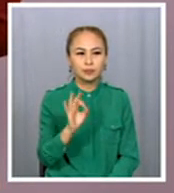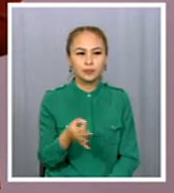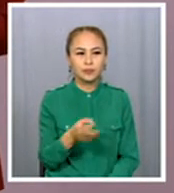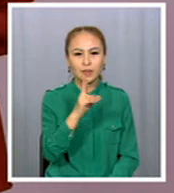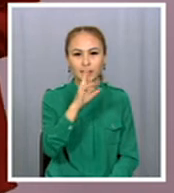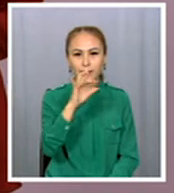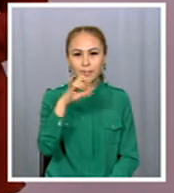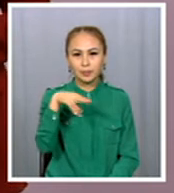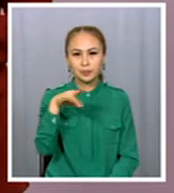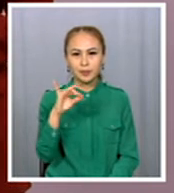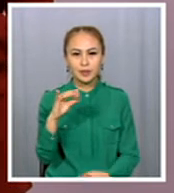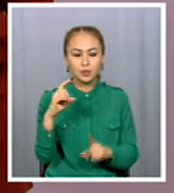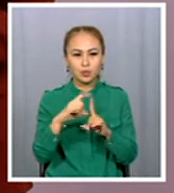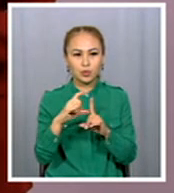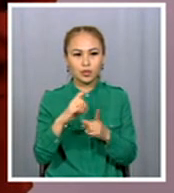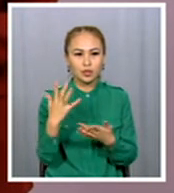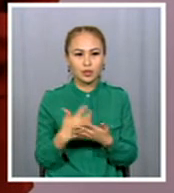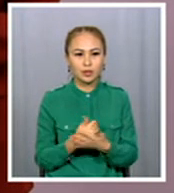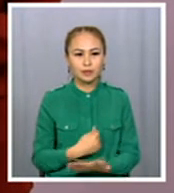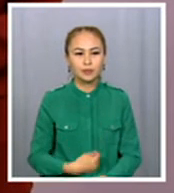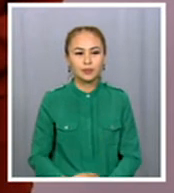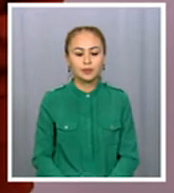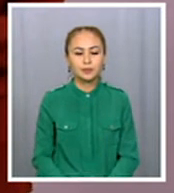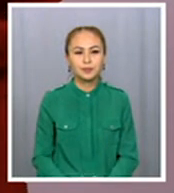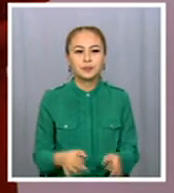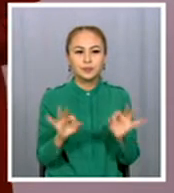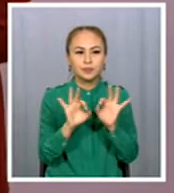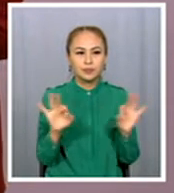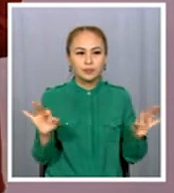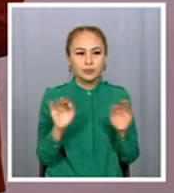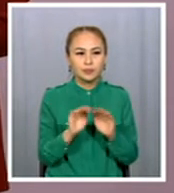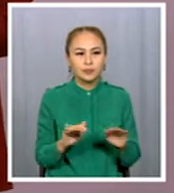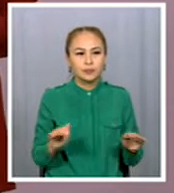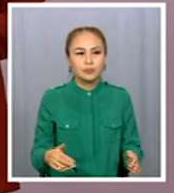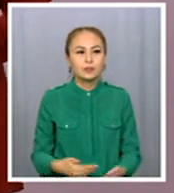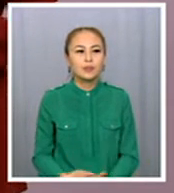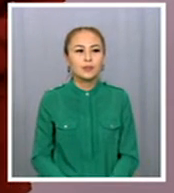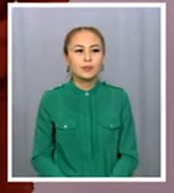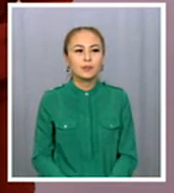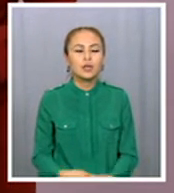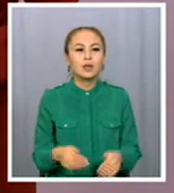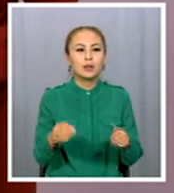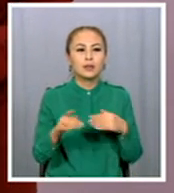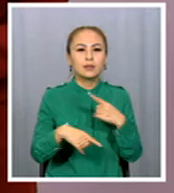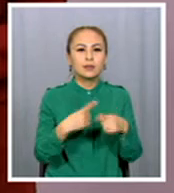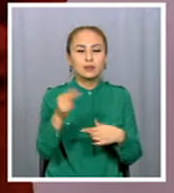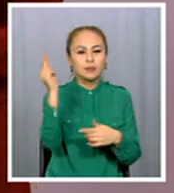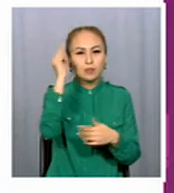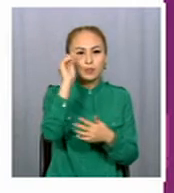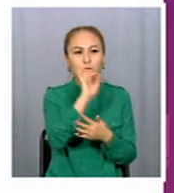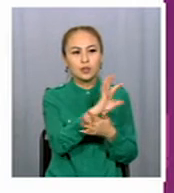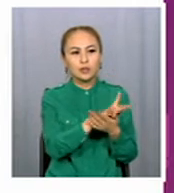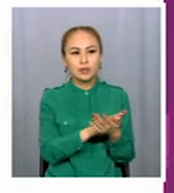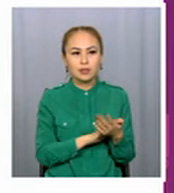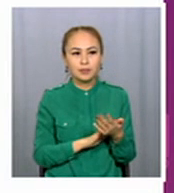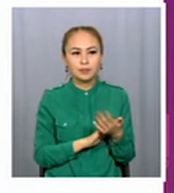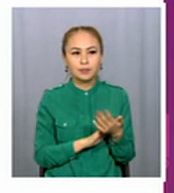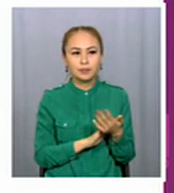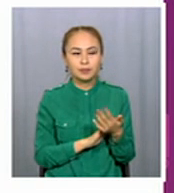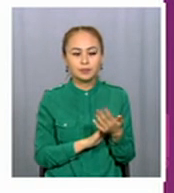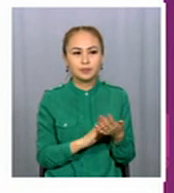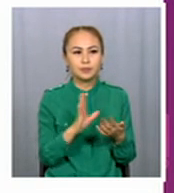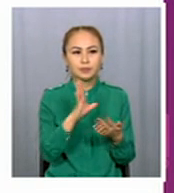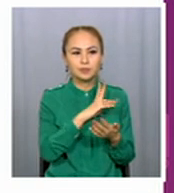кірпі сөзі шығады екен. Жақсы, балалар. Ары қарай сабағымызды жалғастырамыз.